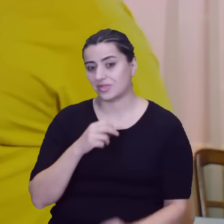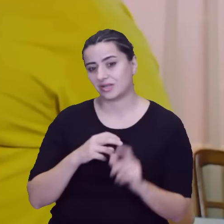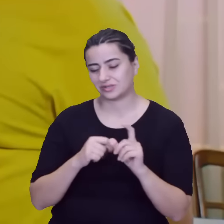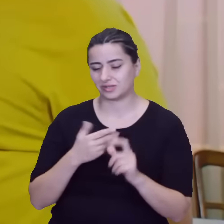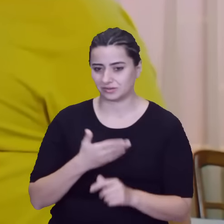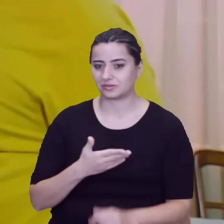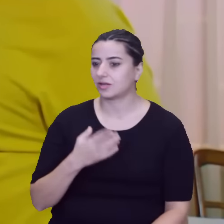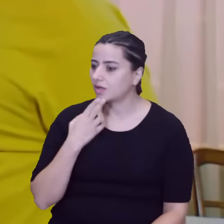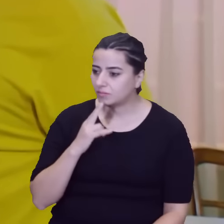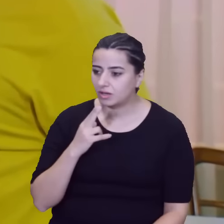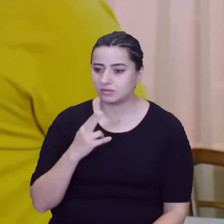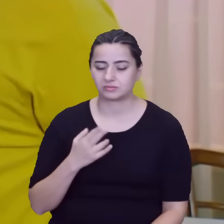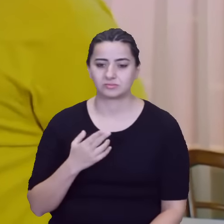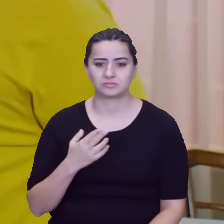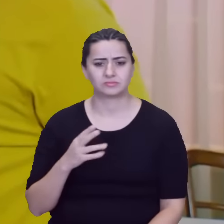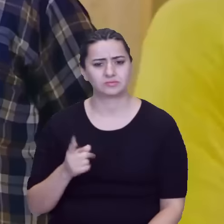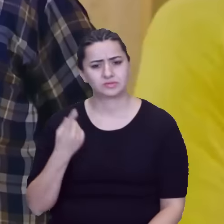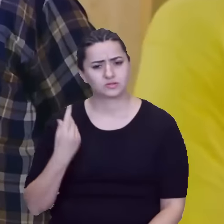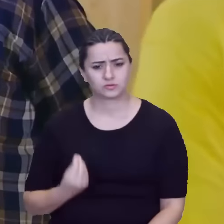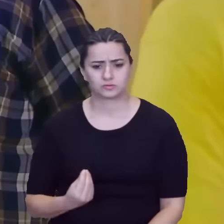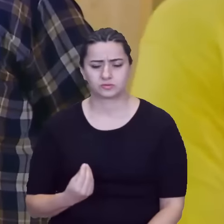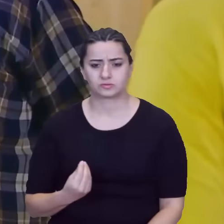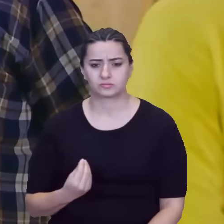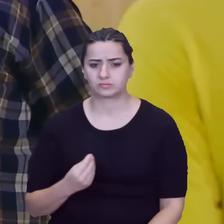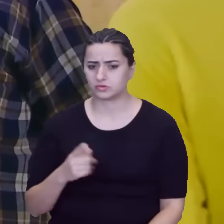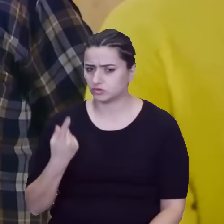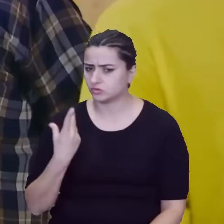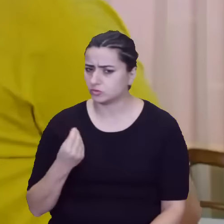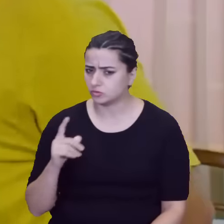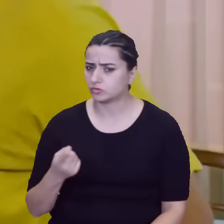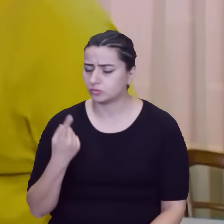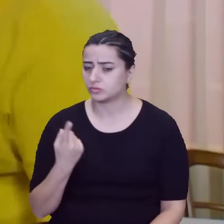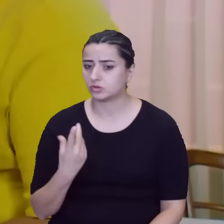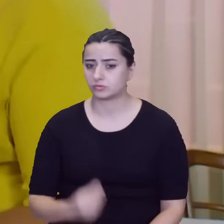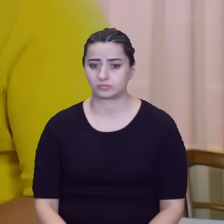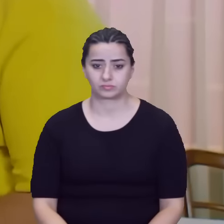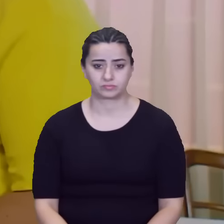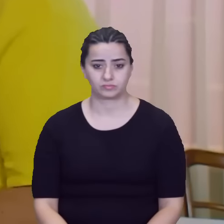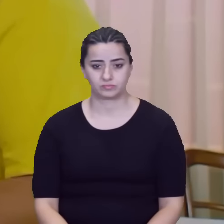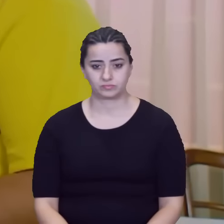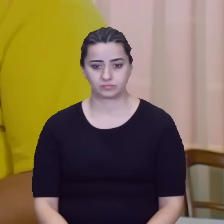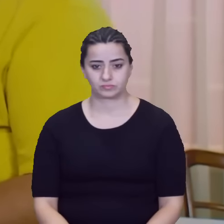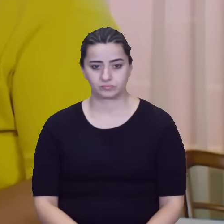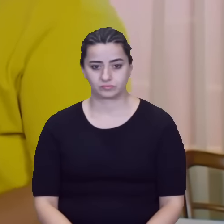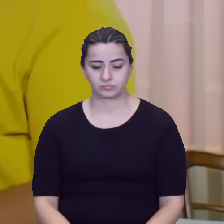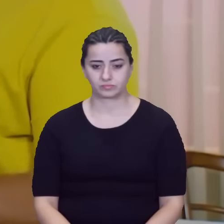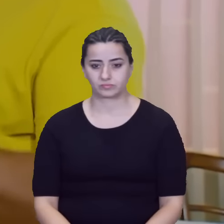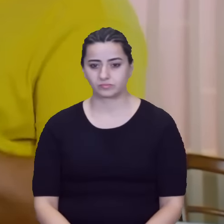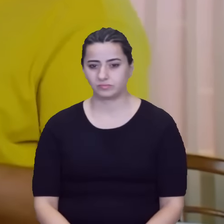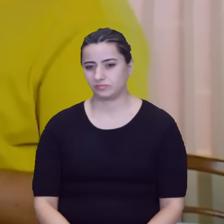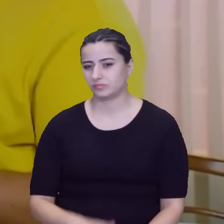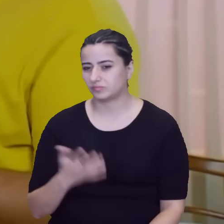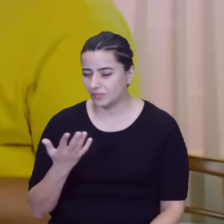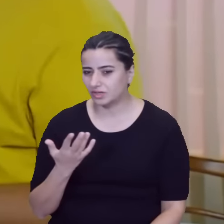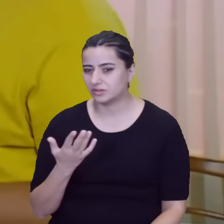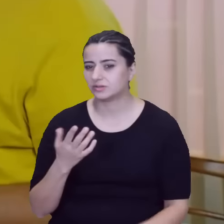Çağatay. Abla, ilginç oldu baba. Değil mi? Acayip ilginç bir şey oldu şimdi. Hani şey